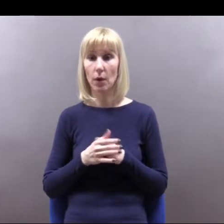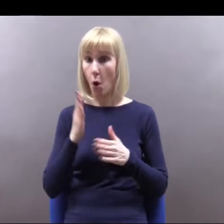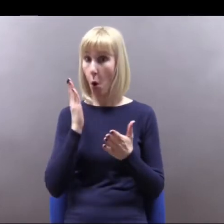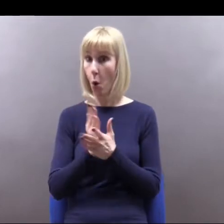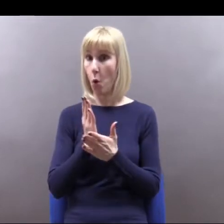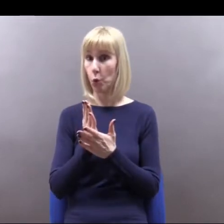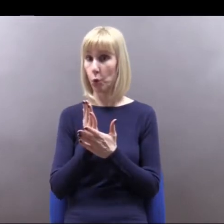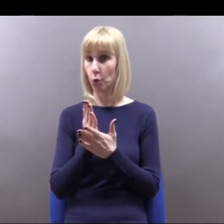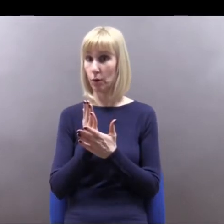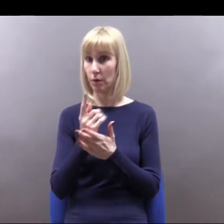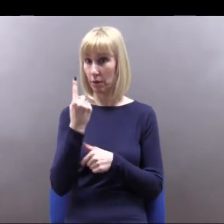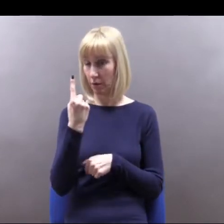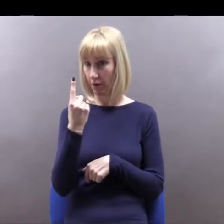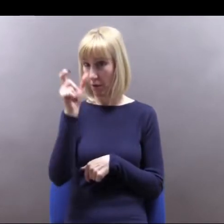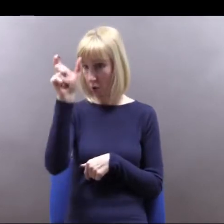już włączę dźwięk.